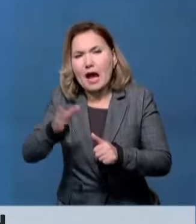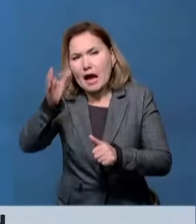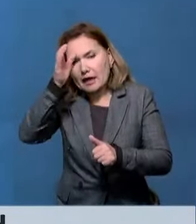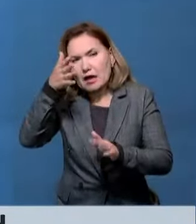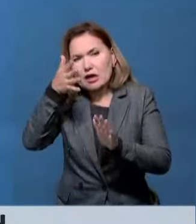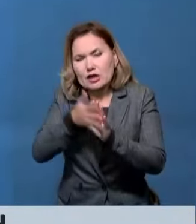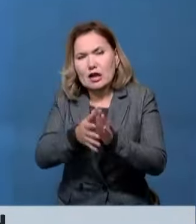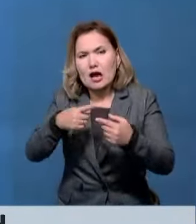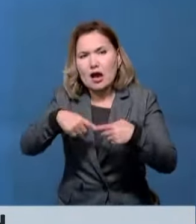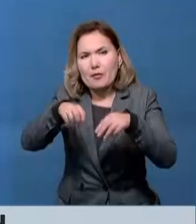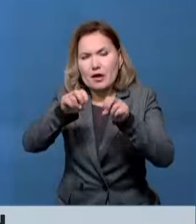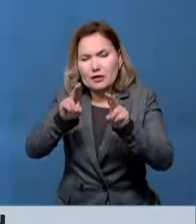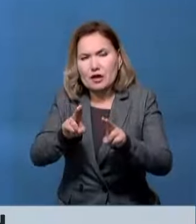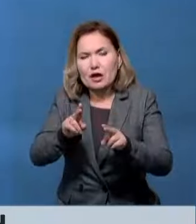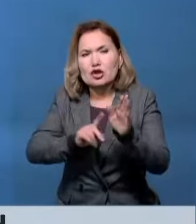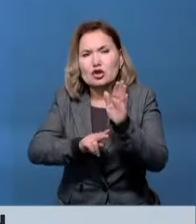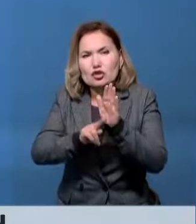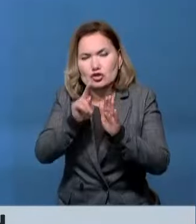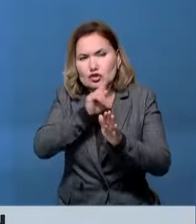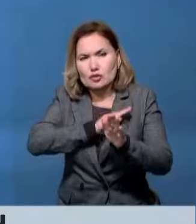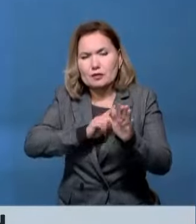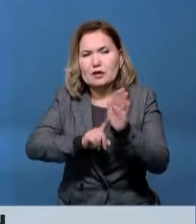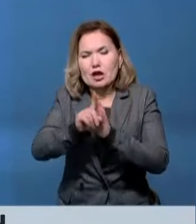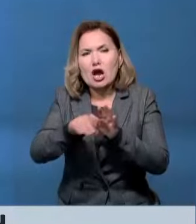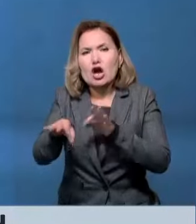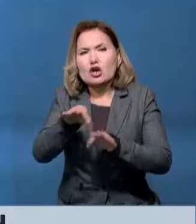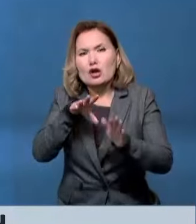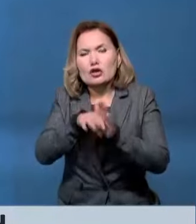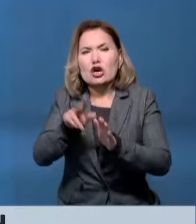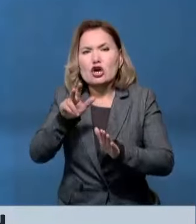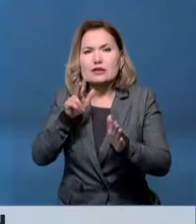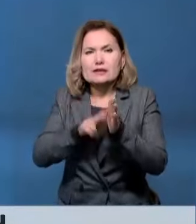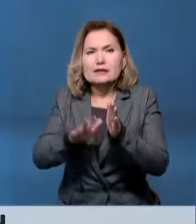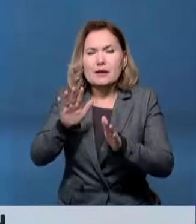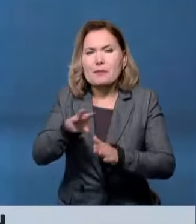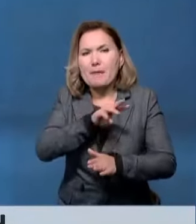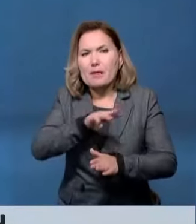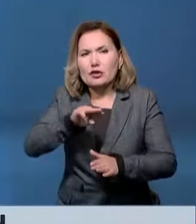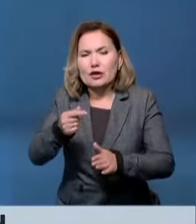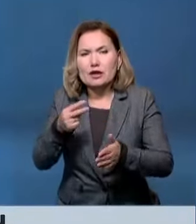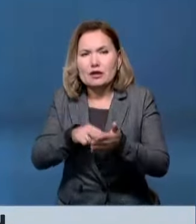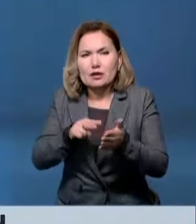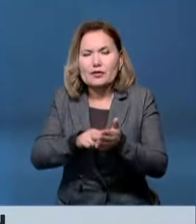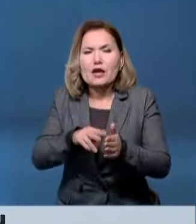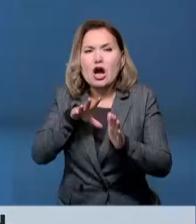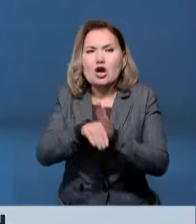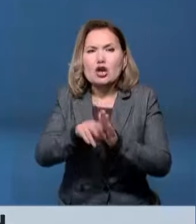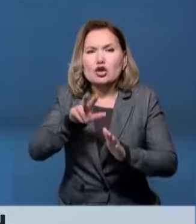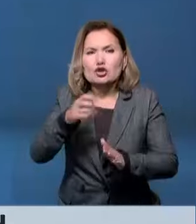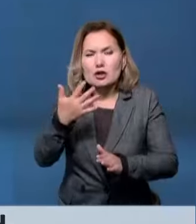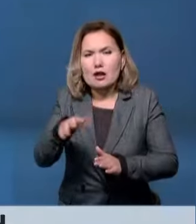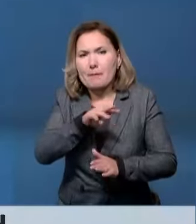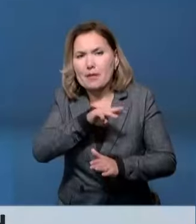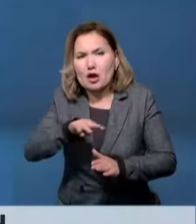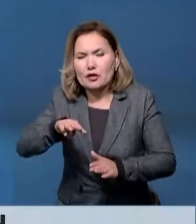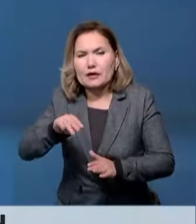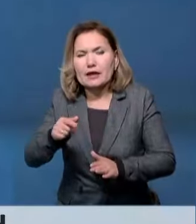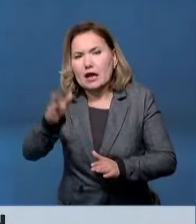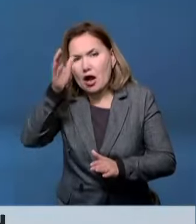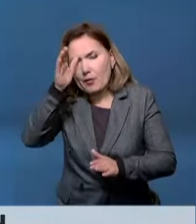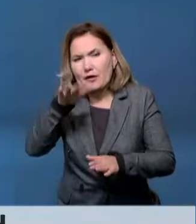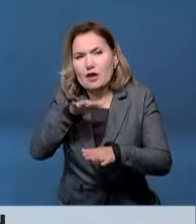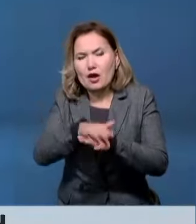зерттеу институтының мамандары қолға алды. Жоба 385 миллион теңгеге бағаланған. Оның 350 миллион теңгесі